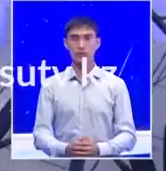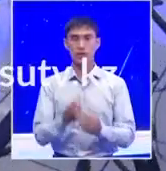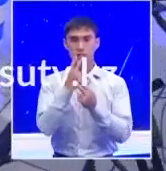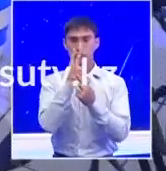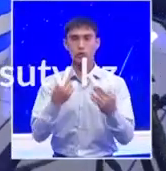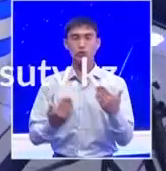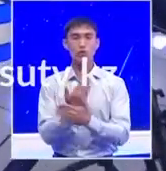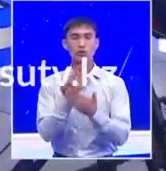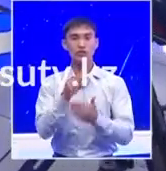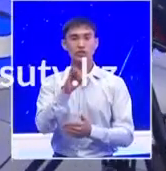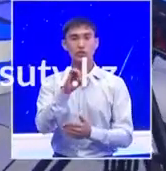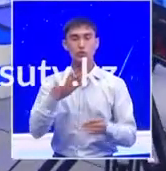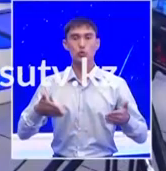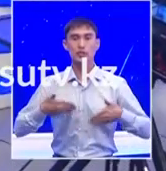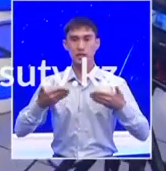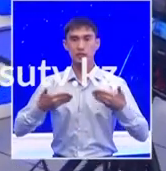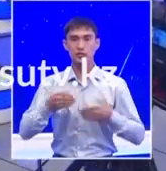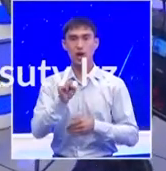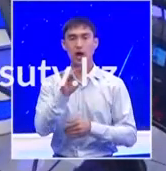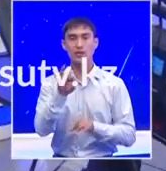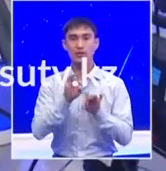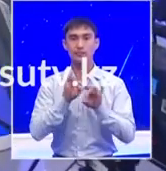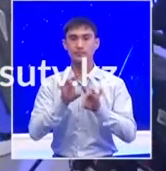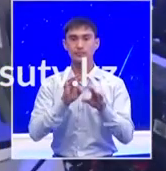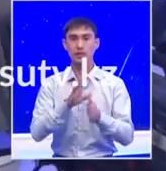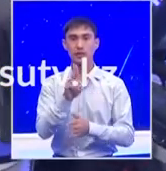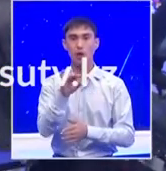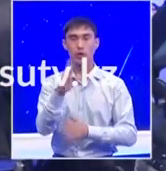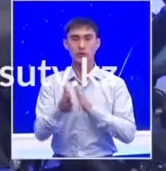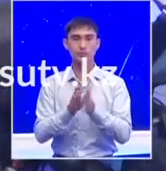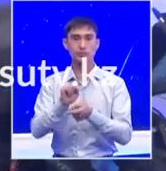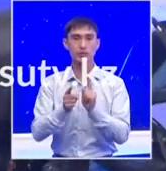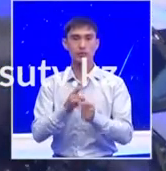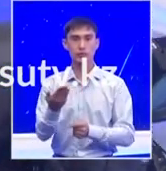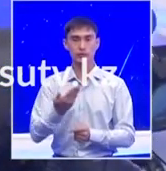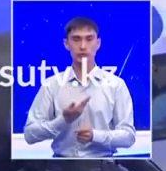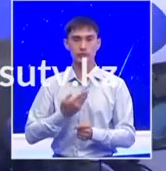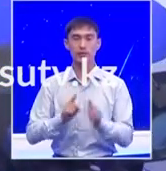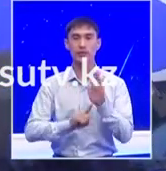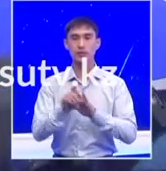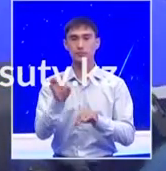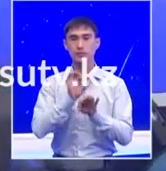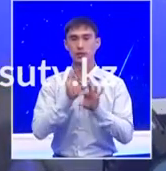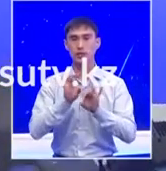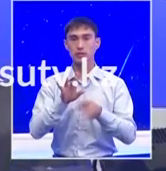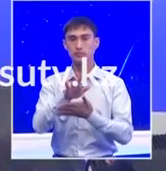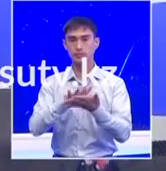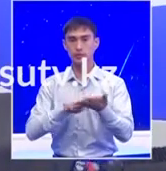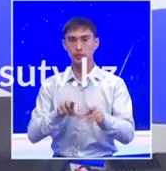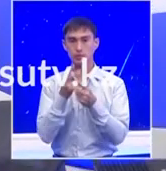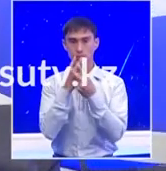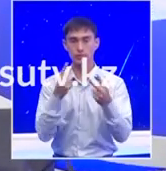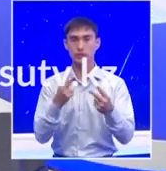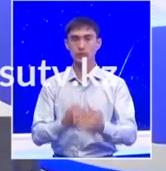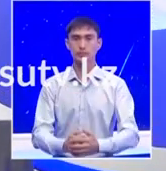Вы смотрите новости на телеканале ЖТСО. В студии для вас работают Адина Смагулова и Даурен Абдрасилов. И вначале мы расскажем о главных темах